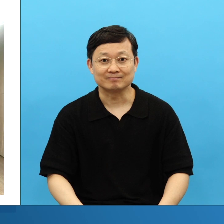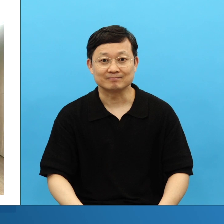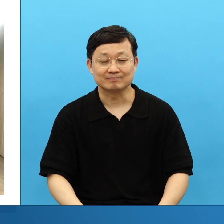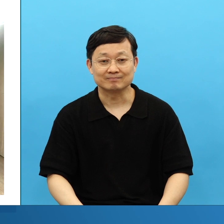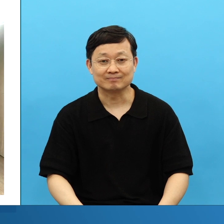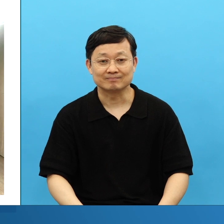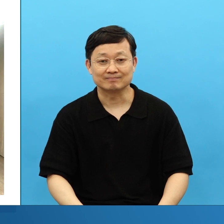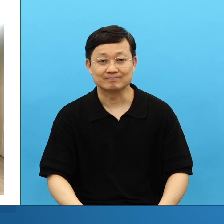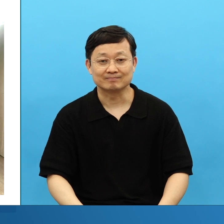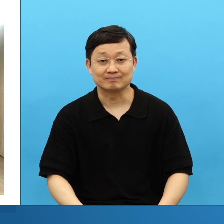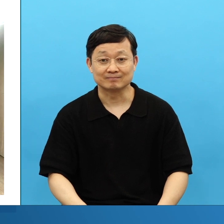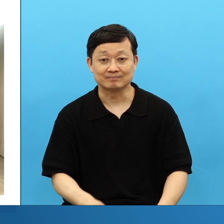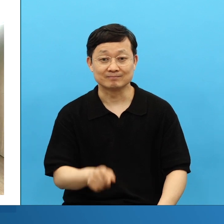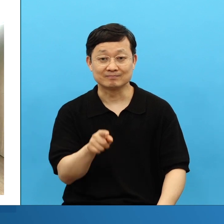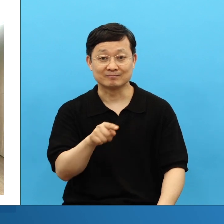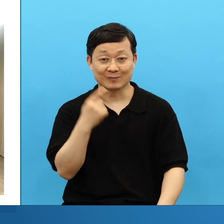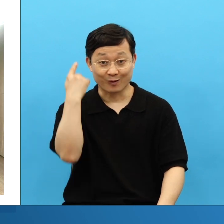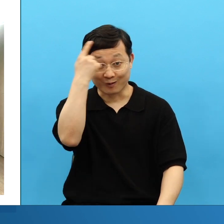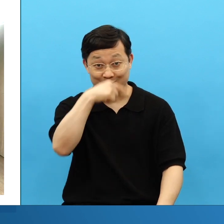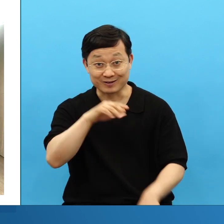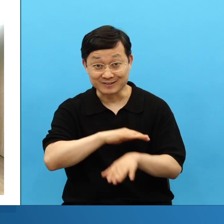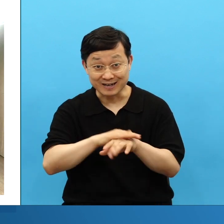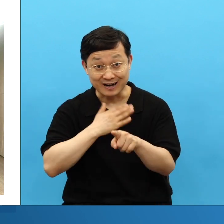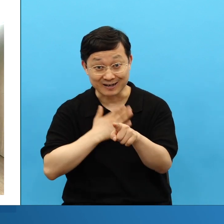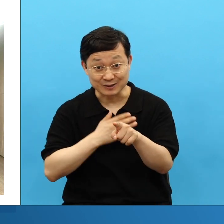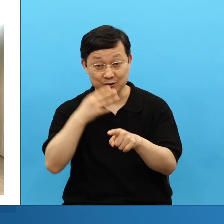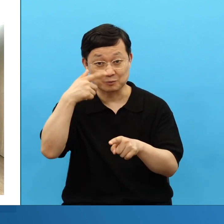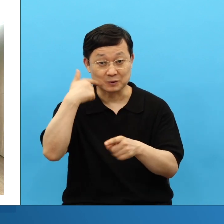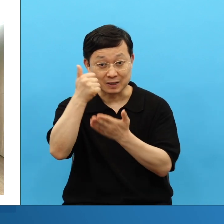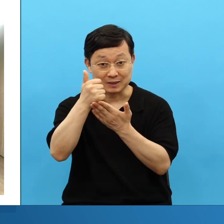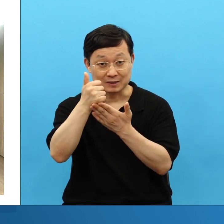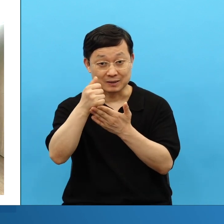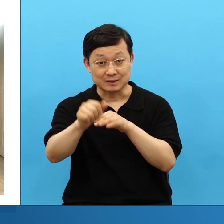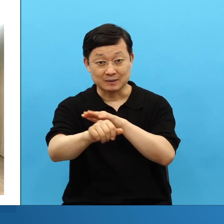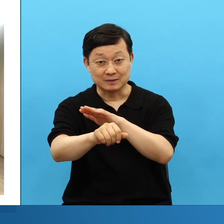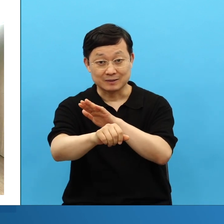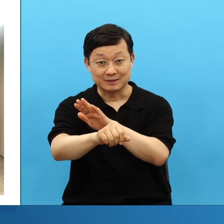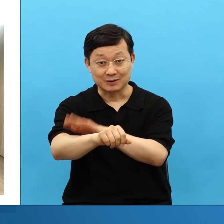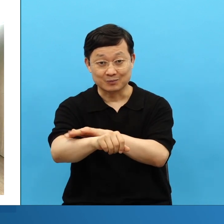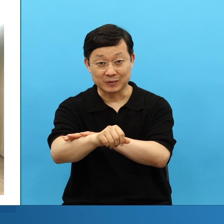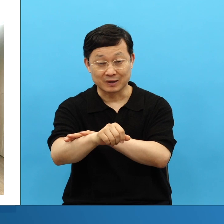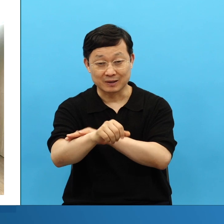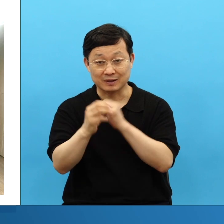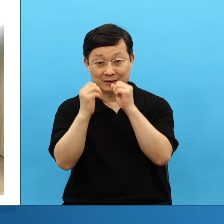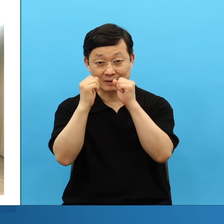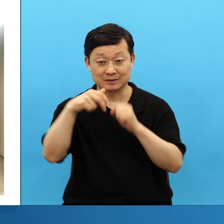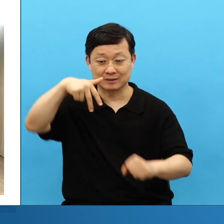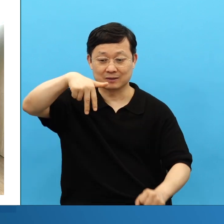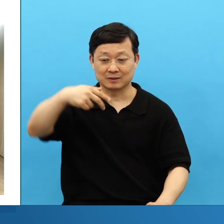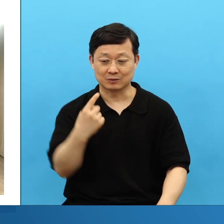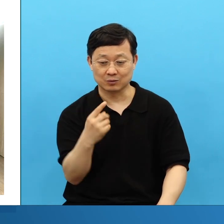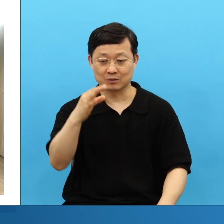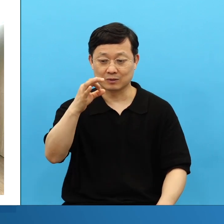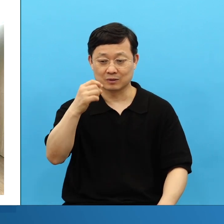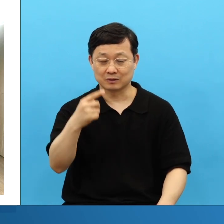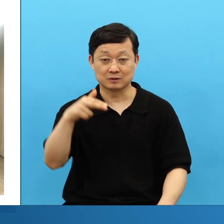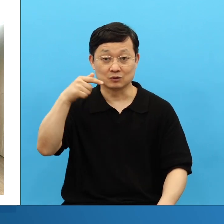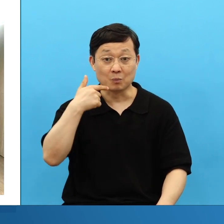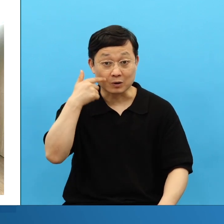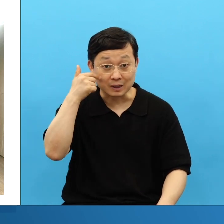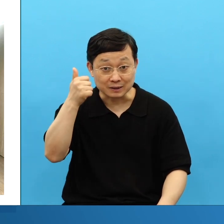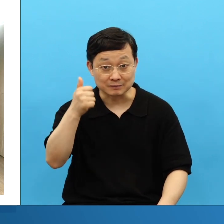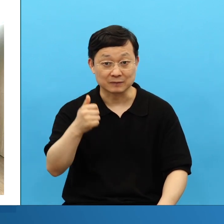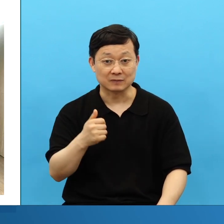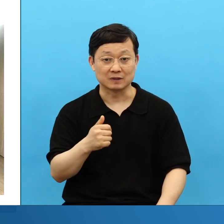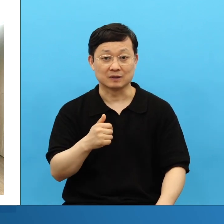이거 다 아시는 분이죠. 그래서 이제 유 목사님 옆에 계시는 분이 이제 조원수 목사님, 그 중독